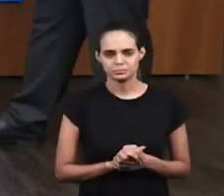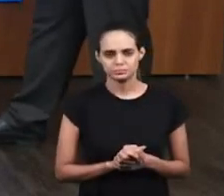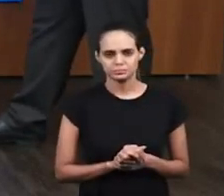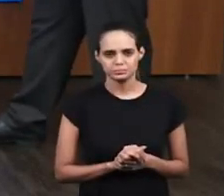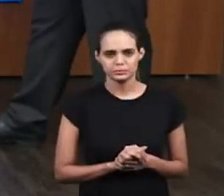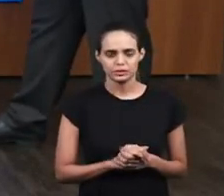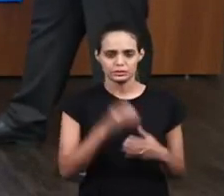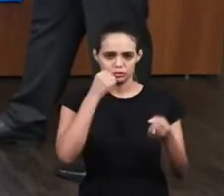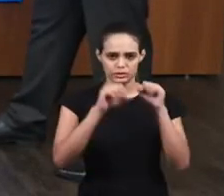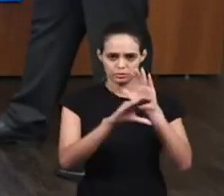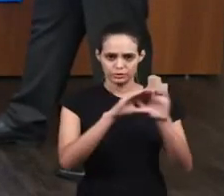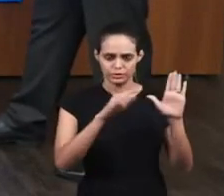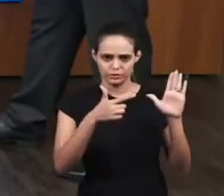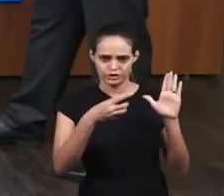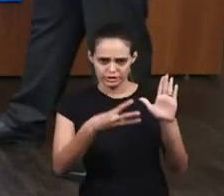Und wir